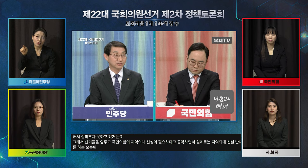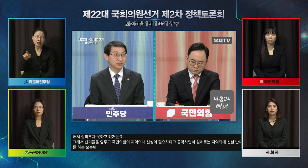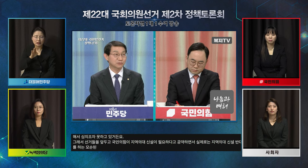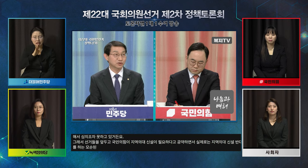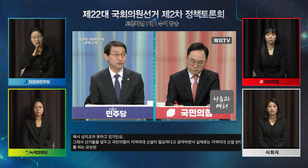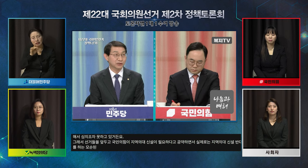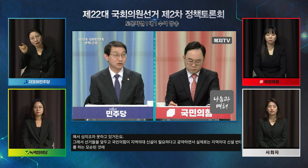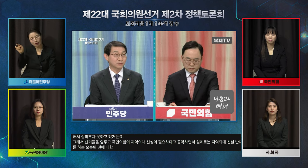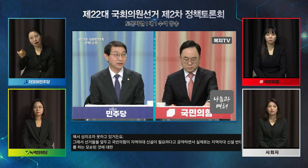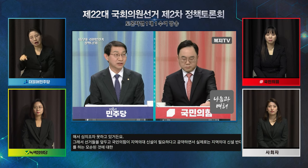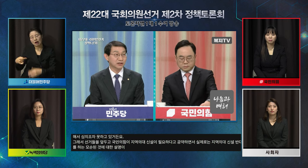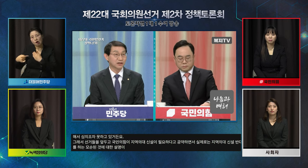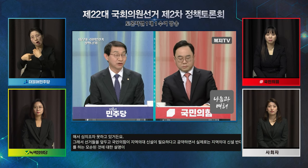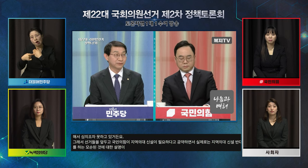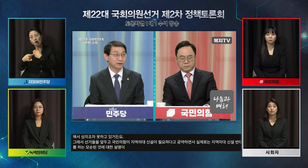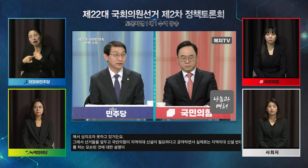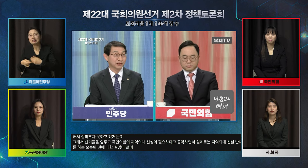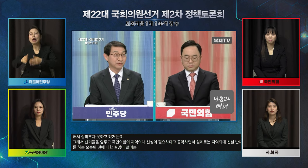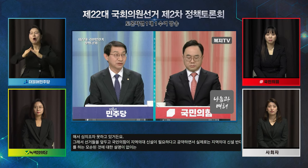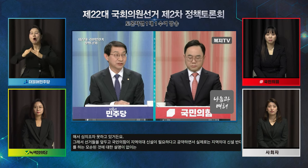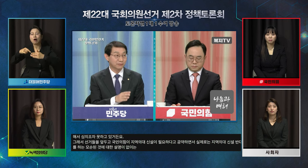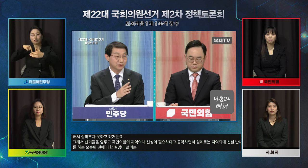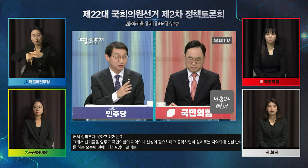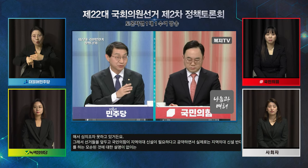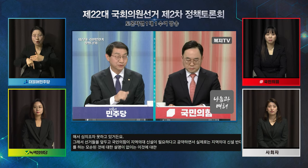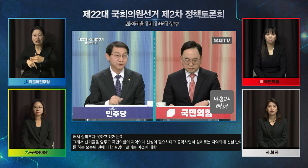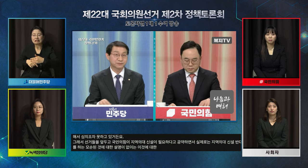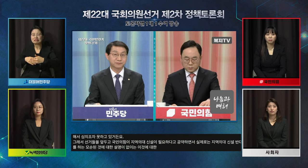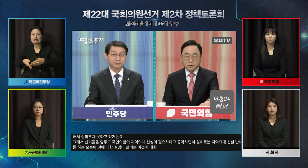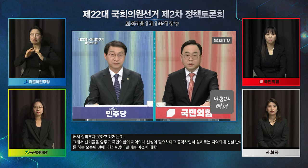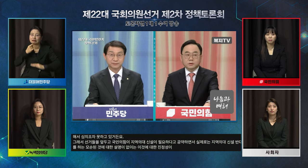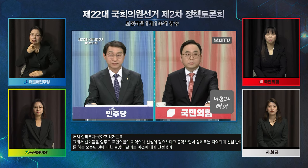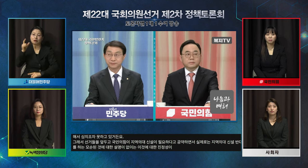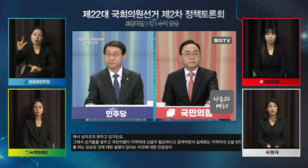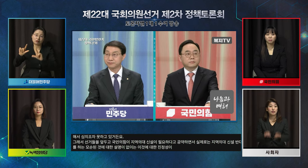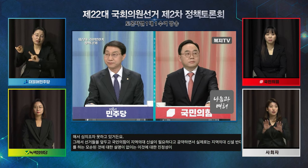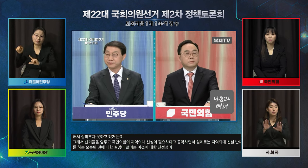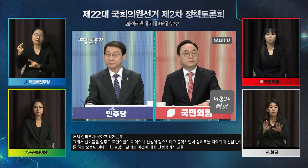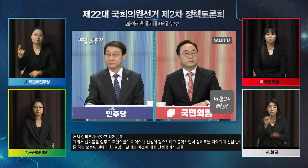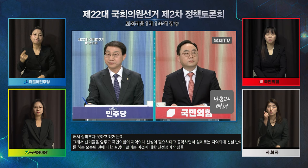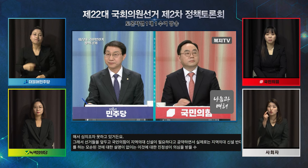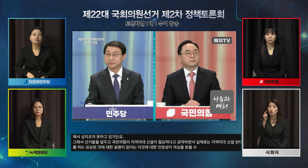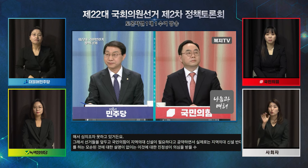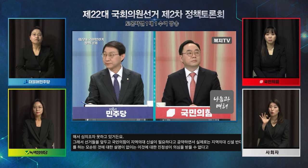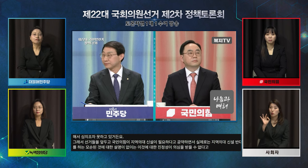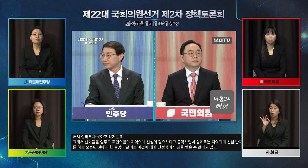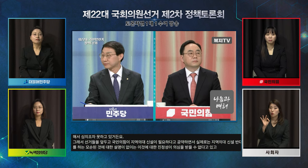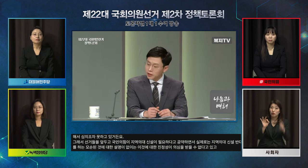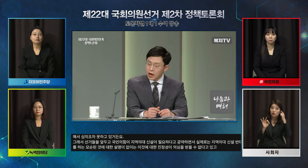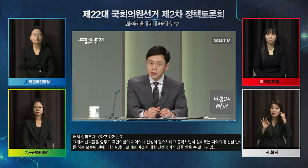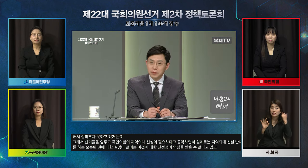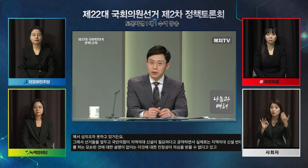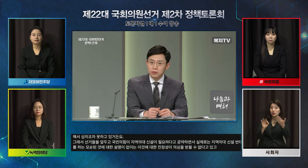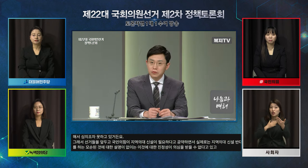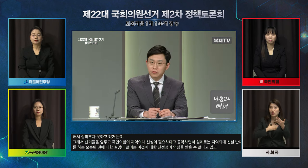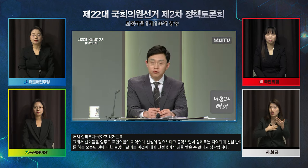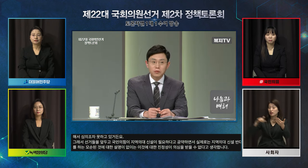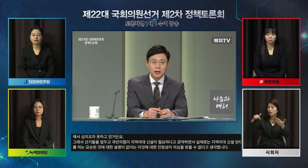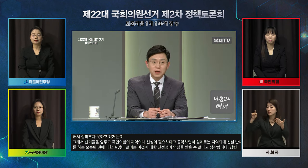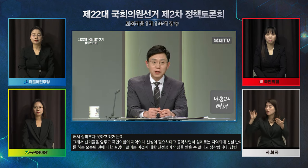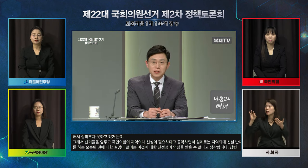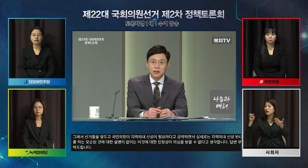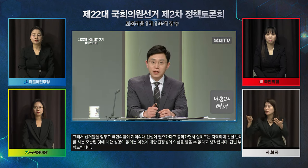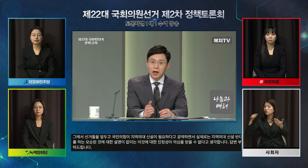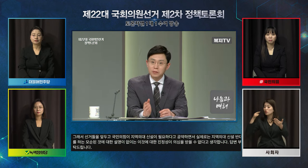진정성, 의심을 받을 수밖에 없다고 생각합니다. 그게 답변해 주십시오. 잠시만요. 홍성철 본부장께 질문을 주신 건데 강은미 의원도